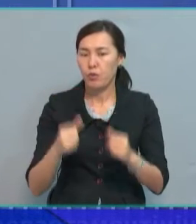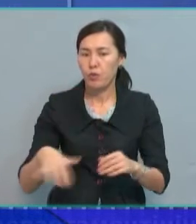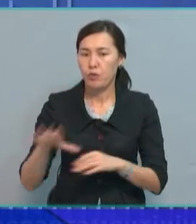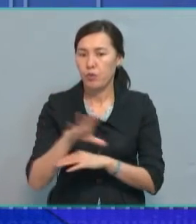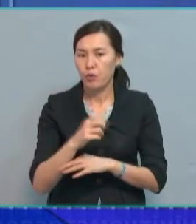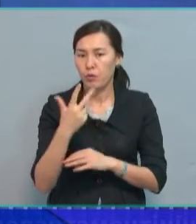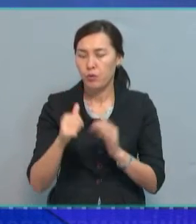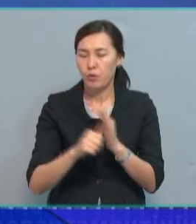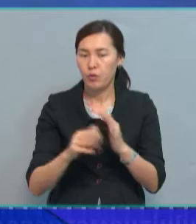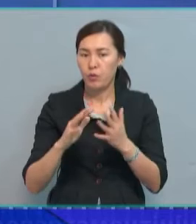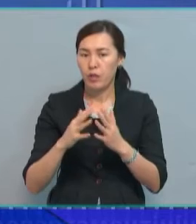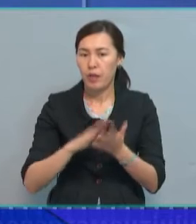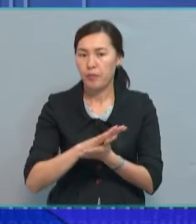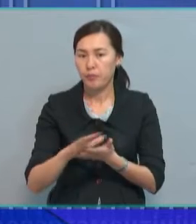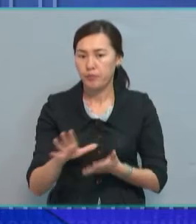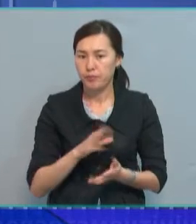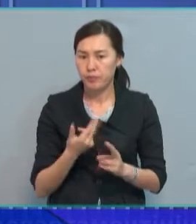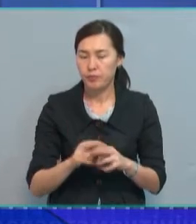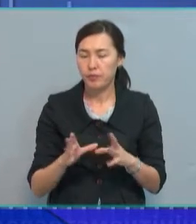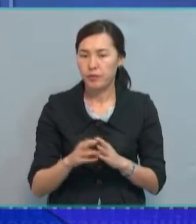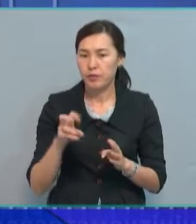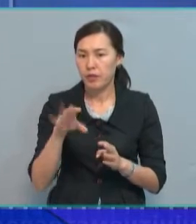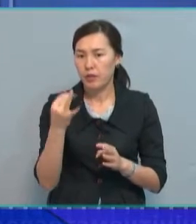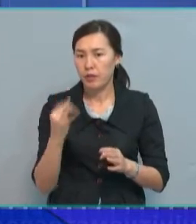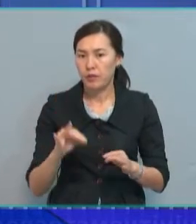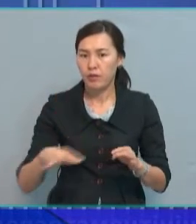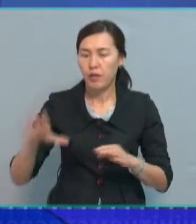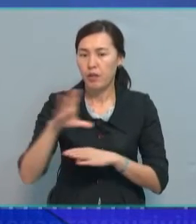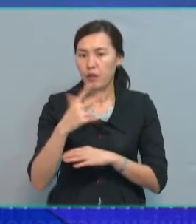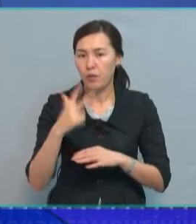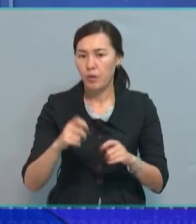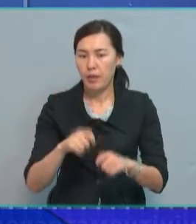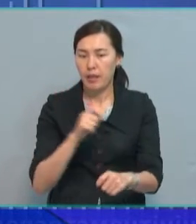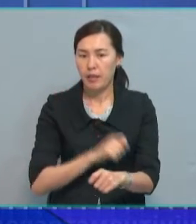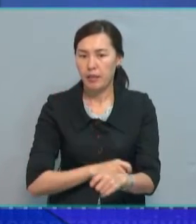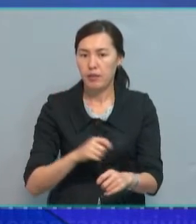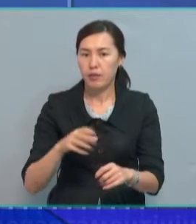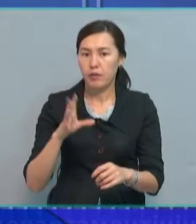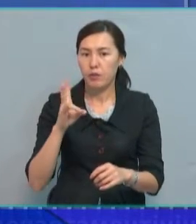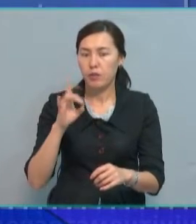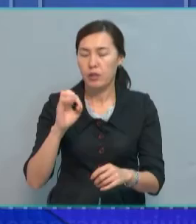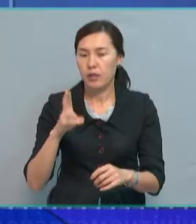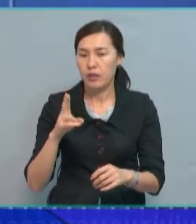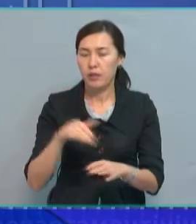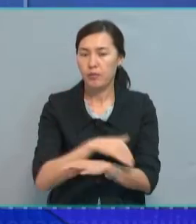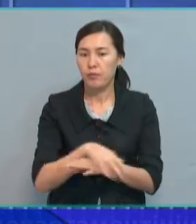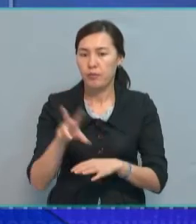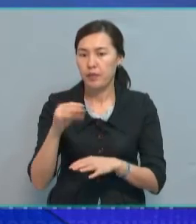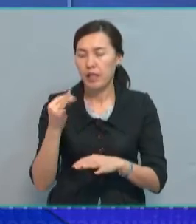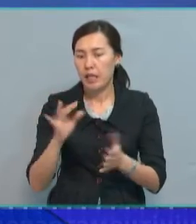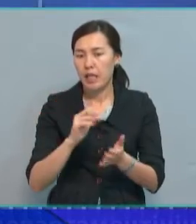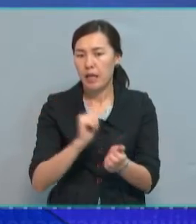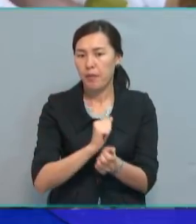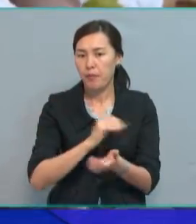жалпы олар 36 үйдің ауласын тазартты. Сонымен бірге Елтай ауылында жалпы ұзындығы 30 метр найзатас, нұрқазық көшелерін лай мен